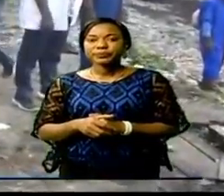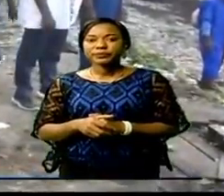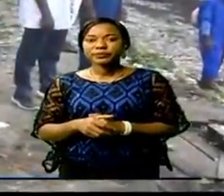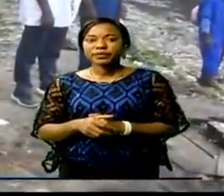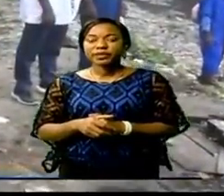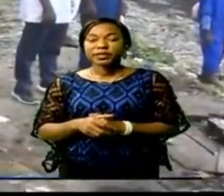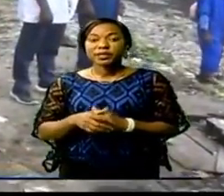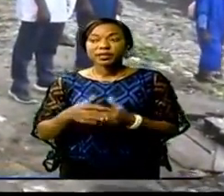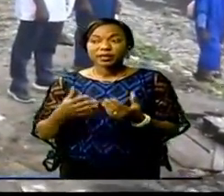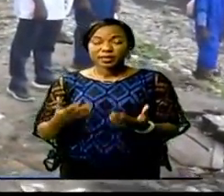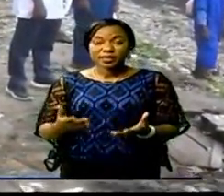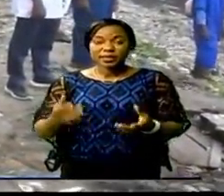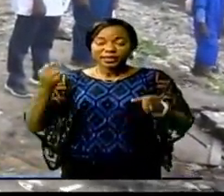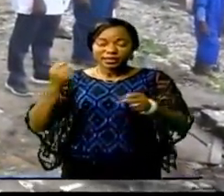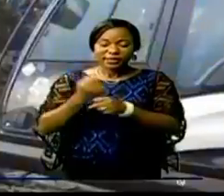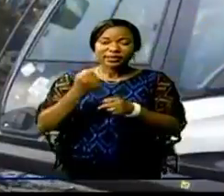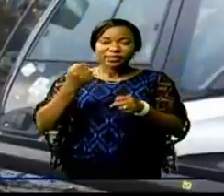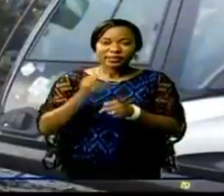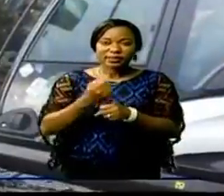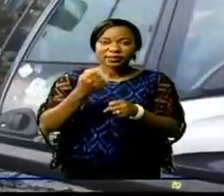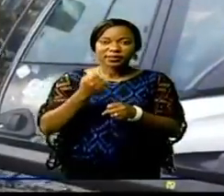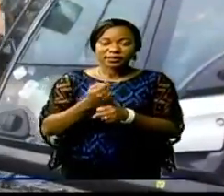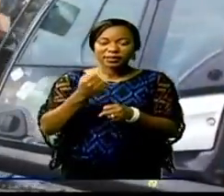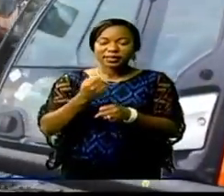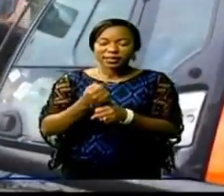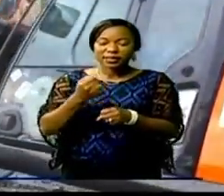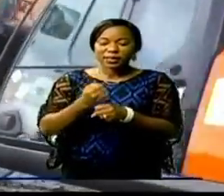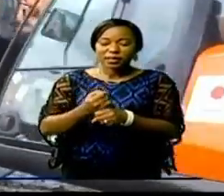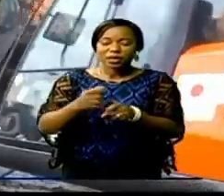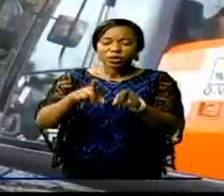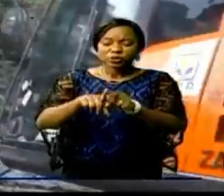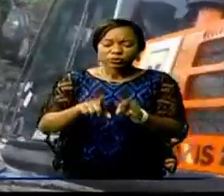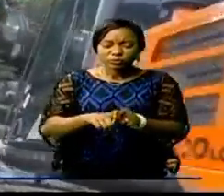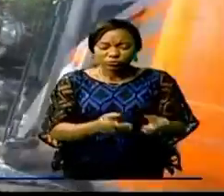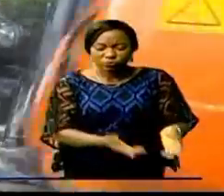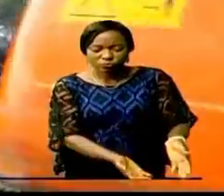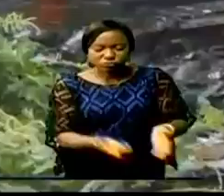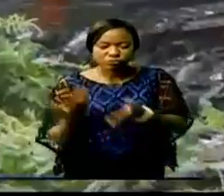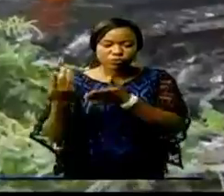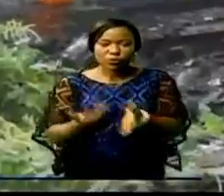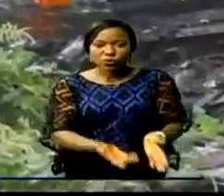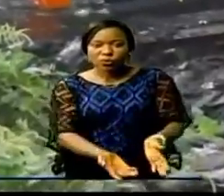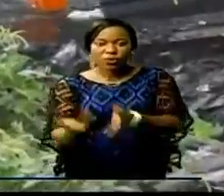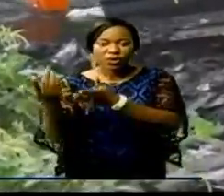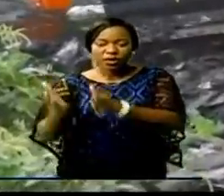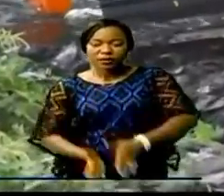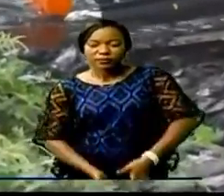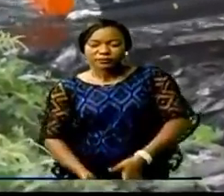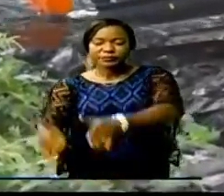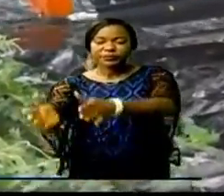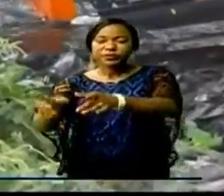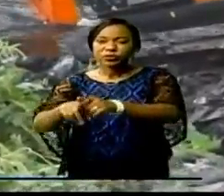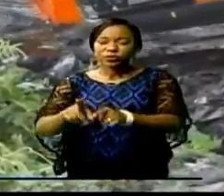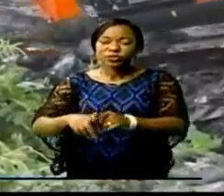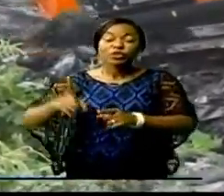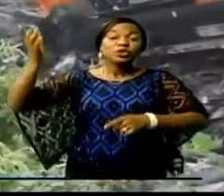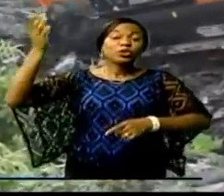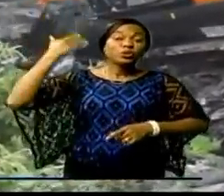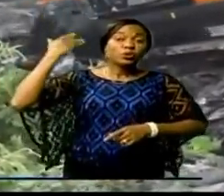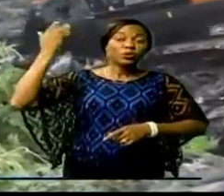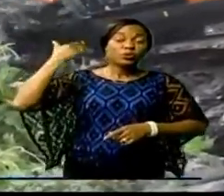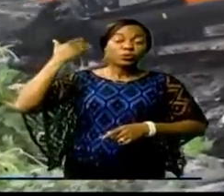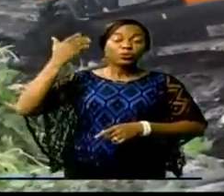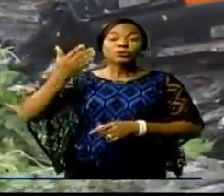Démarrage effectif des travaux de débouchage des égouts et des caniveaux, aussi de nettoyage de certaines rivières à travers la ville de